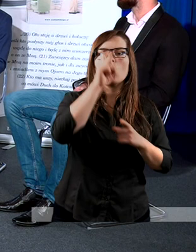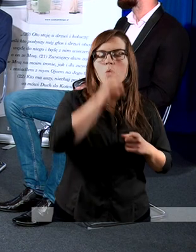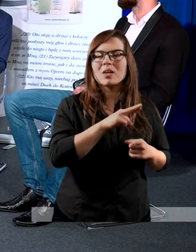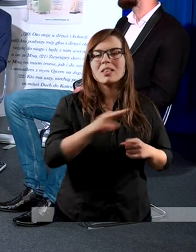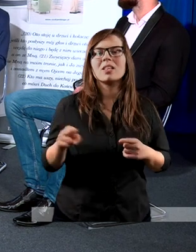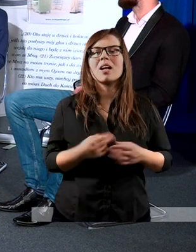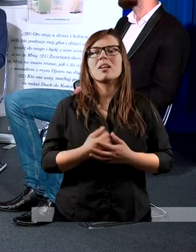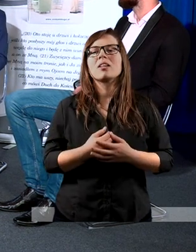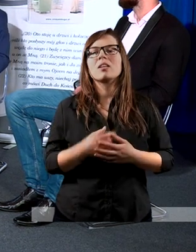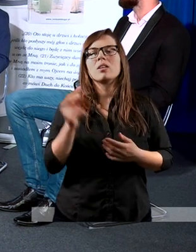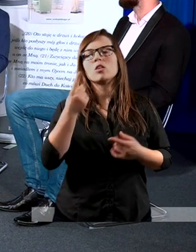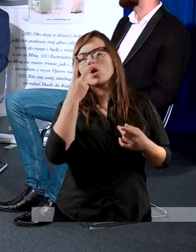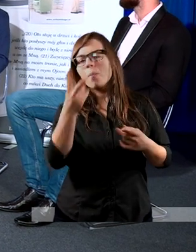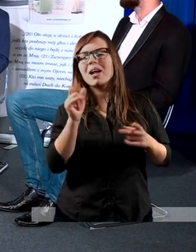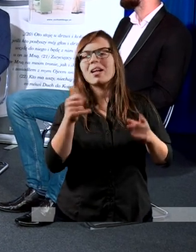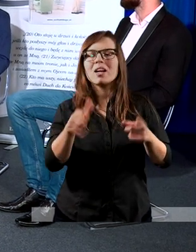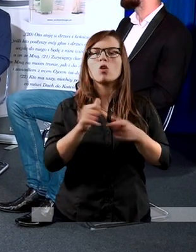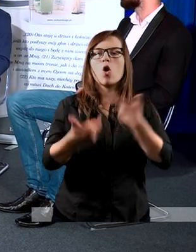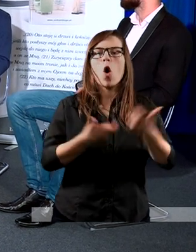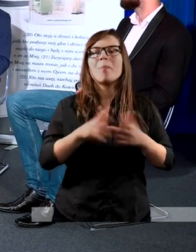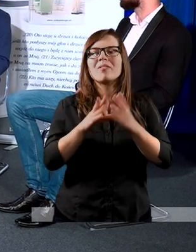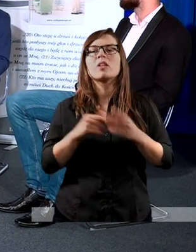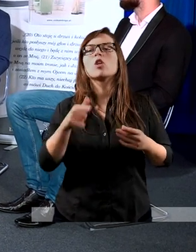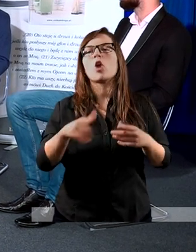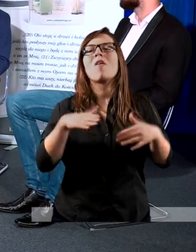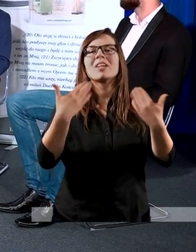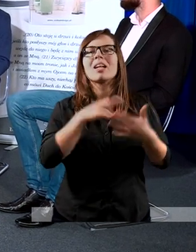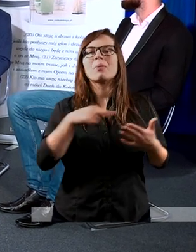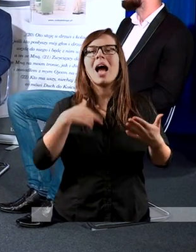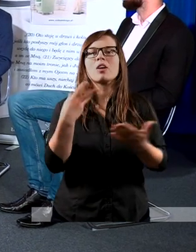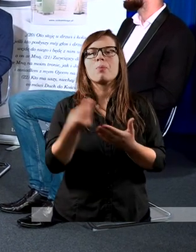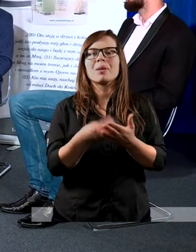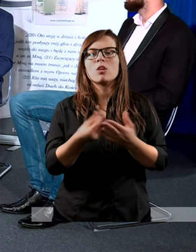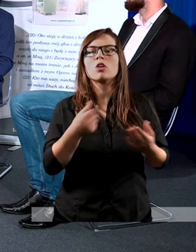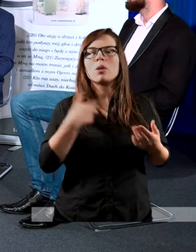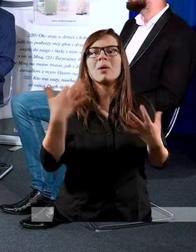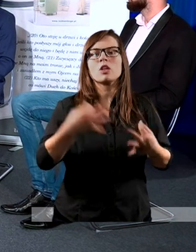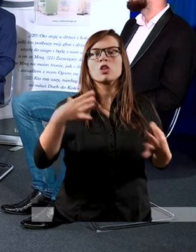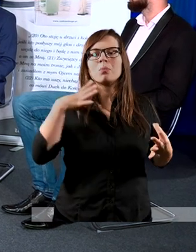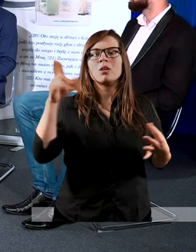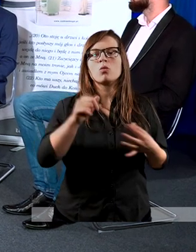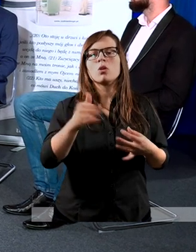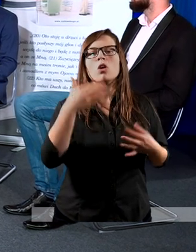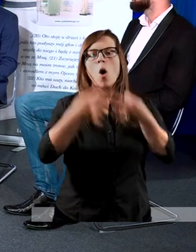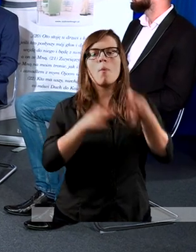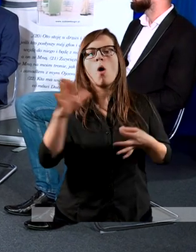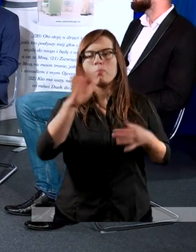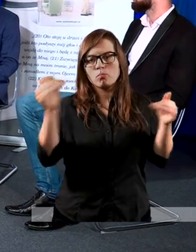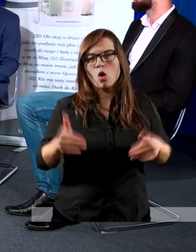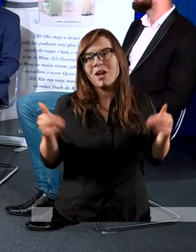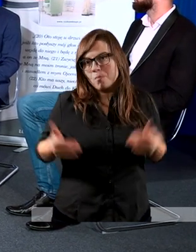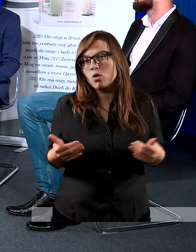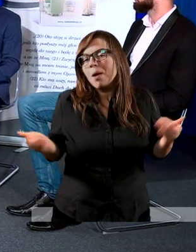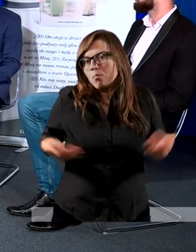złych. Zobaczcie, co my dzisiaj robimy. Przecież to my wydajemy nasze pieniądze, żeby tu dzisiaj być i opowiadać o Bogu. Czyli można?